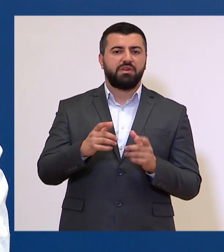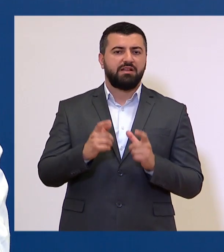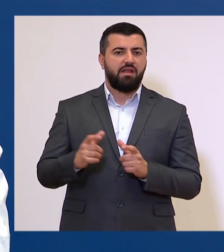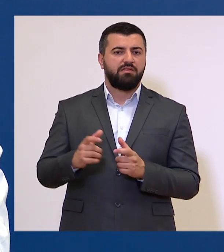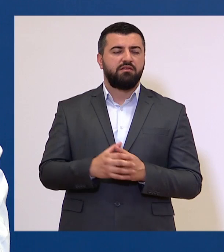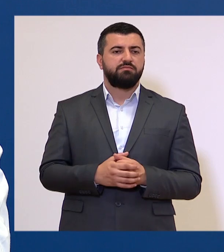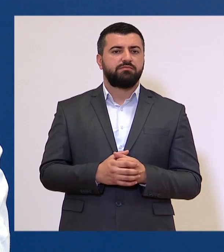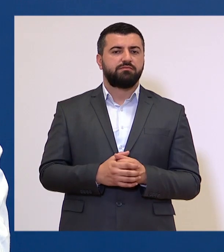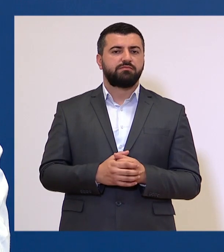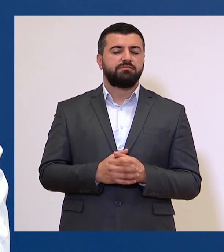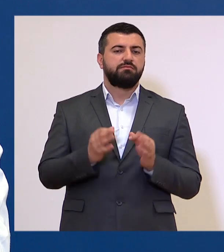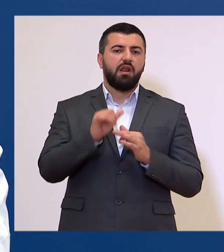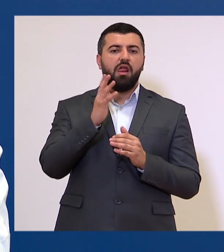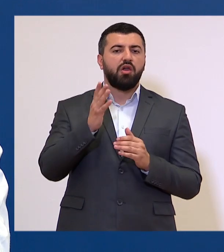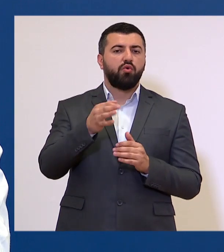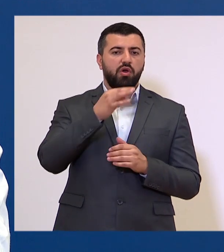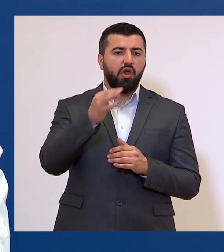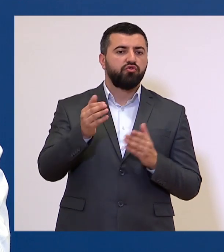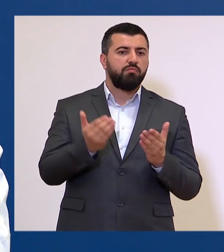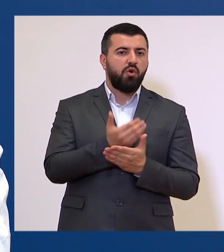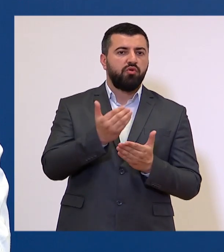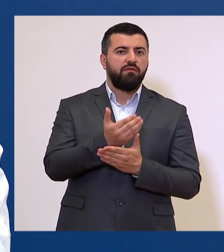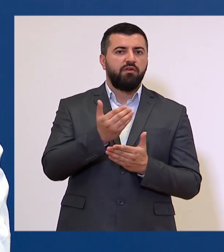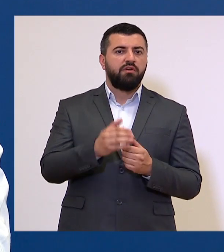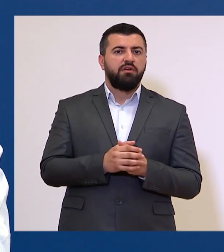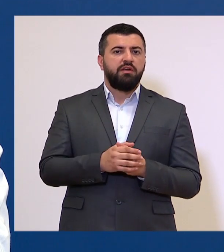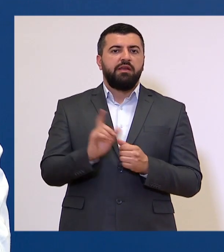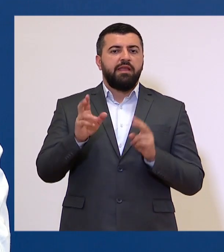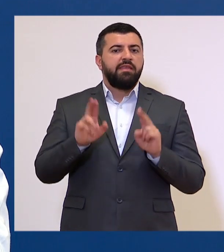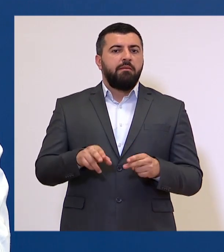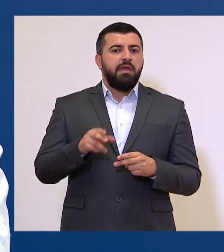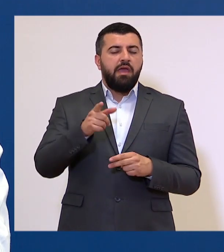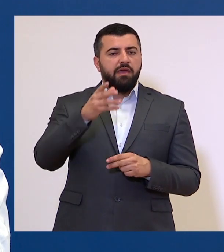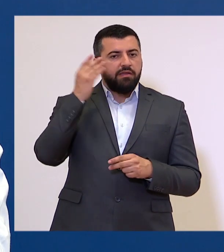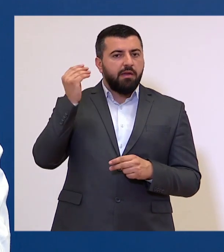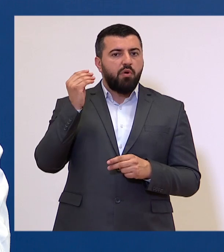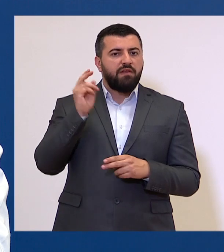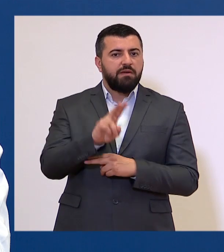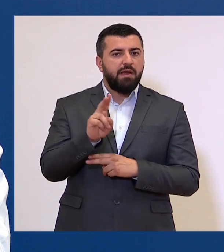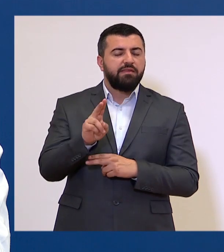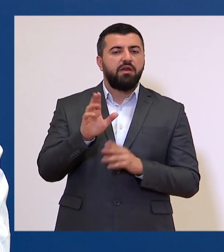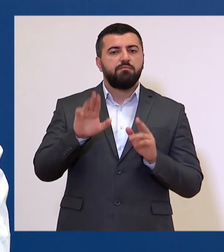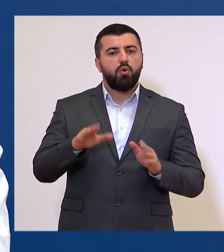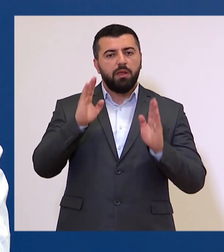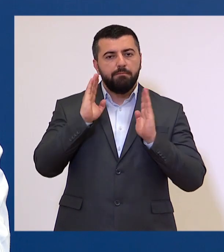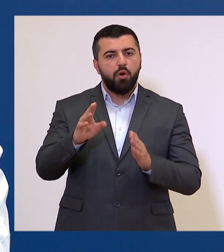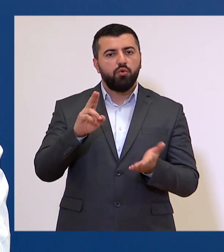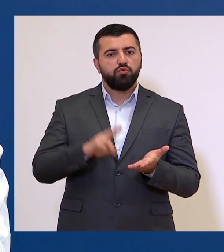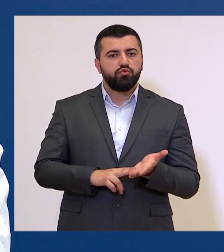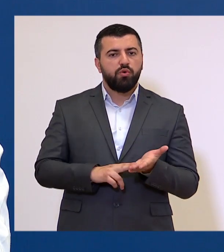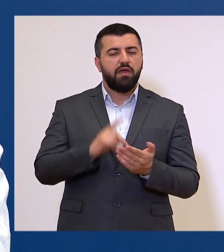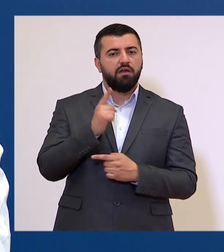zajednici. Ali, kako ponavljam opet, ne smije to da nas zavara. Mjere moraju da se